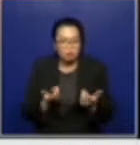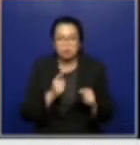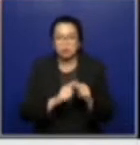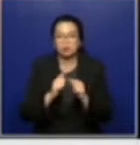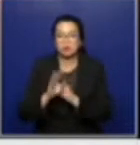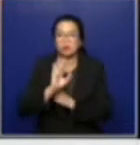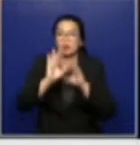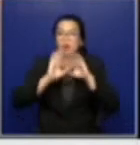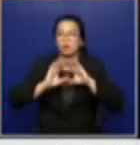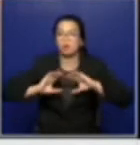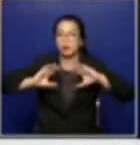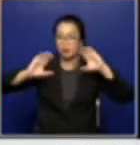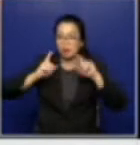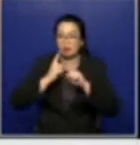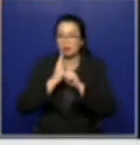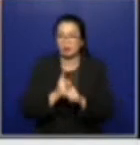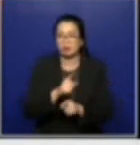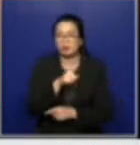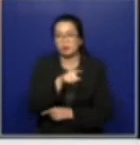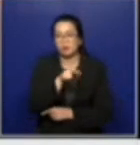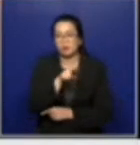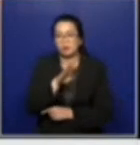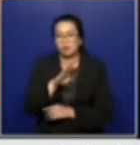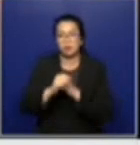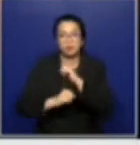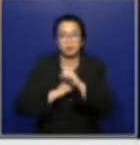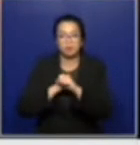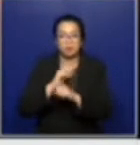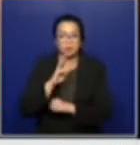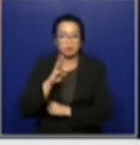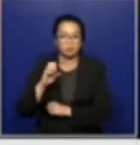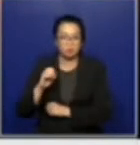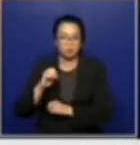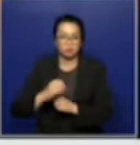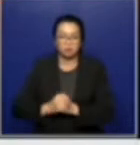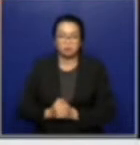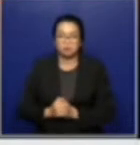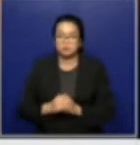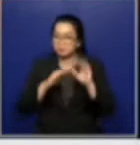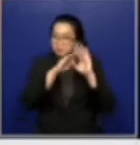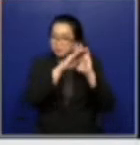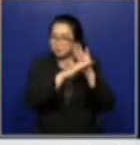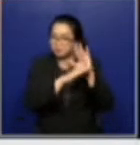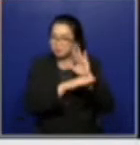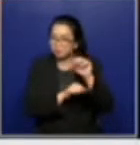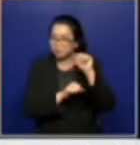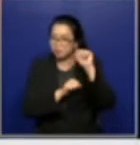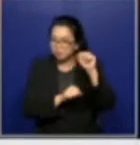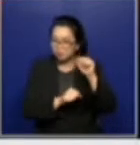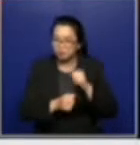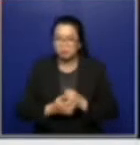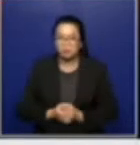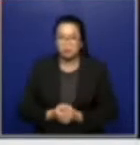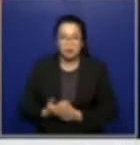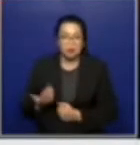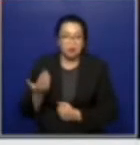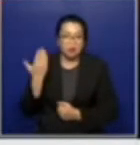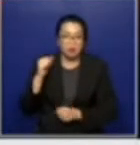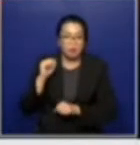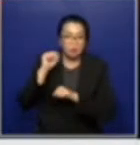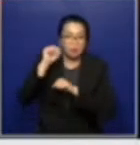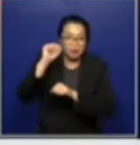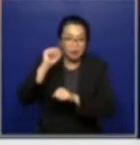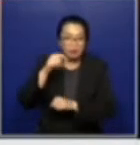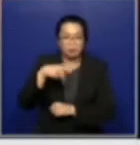ตามพ.ร.บ.ปี60นะครับได้ออกกำหนดออกมาว่าในช่วงที่มีการประกาศพรก